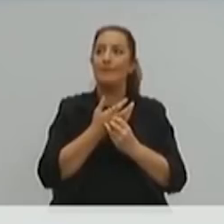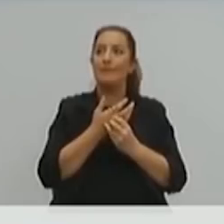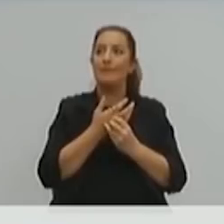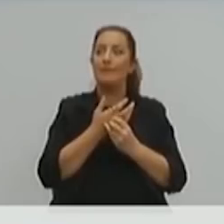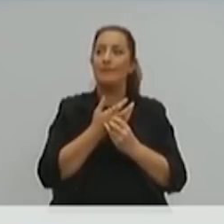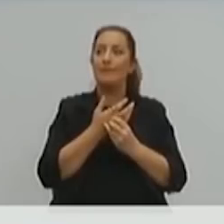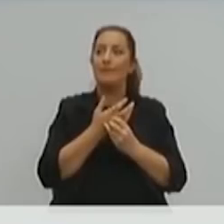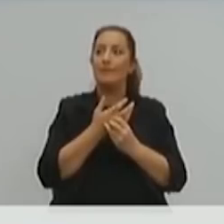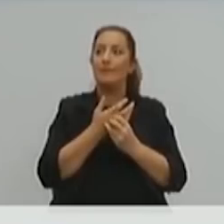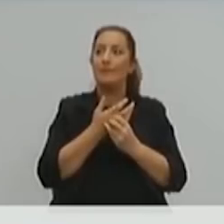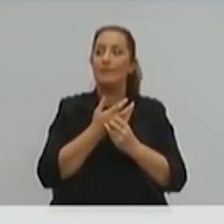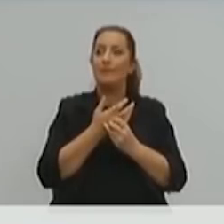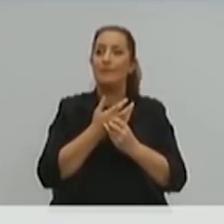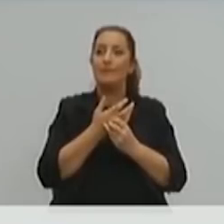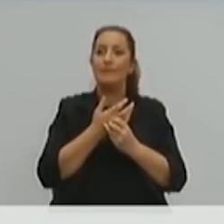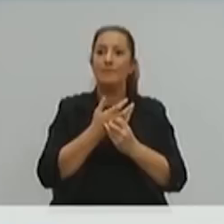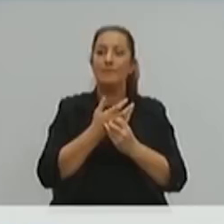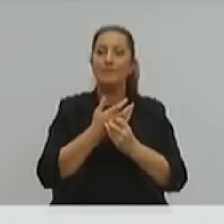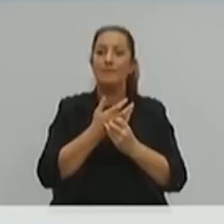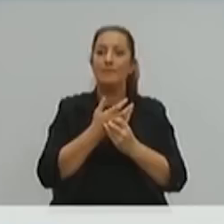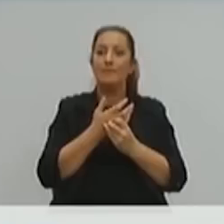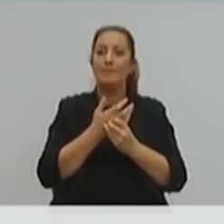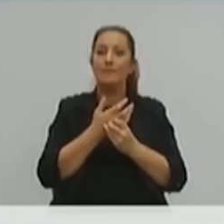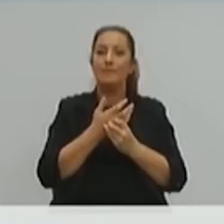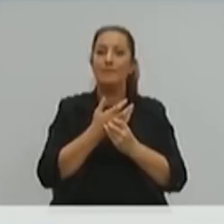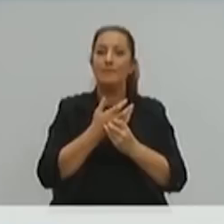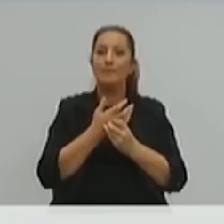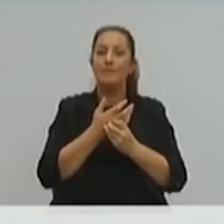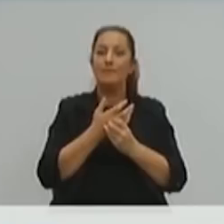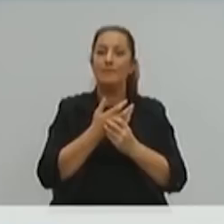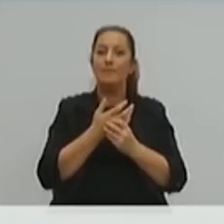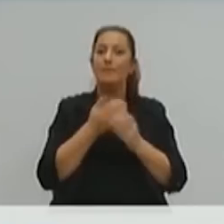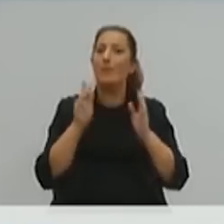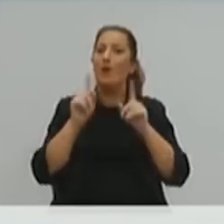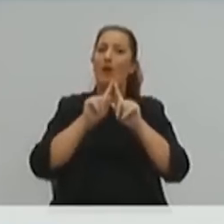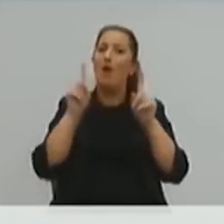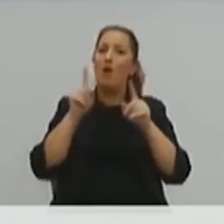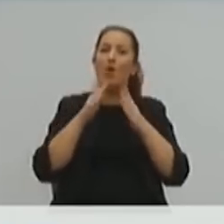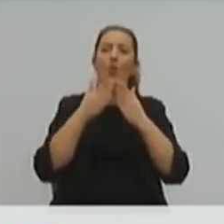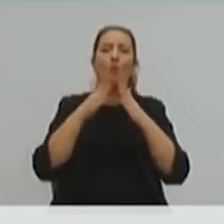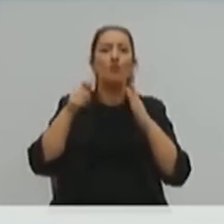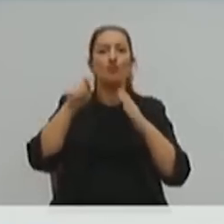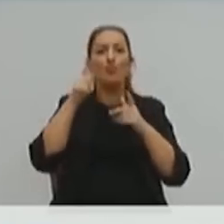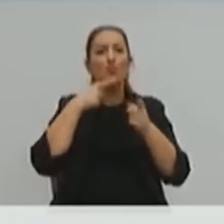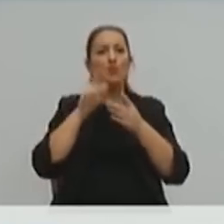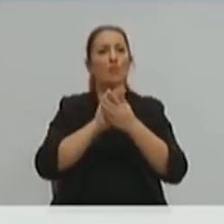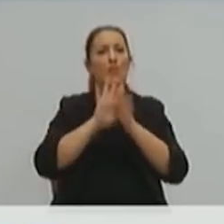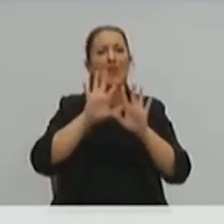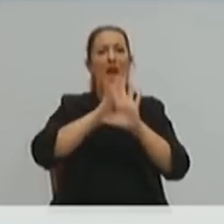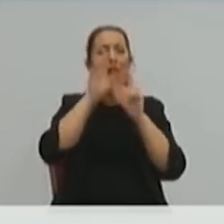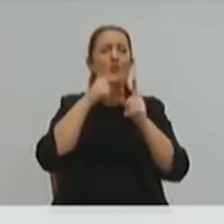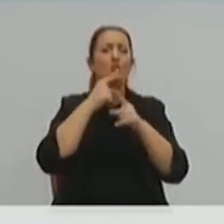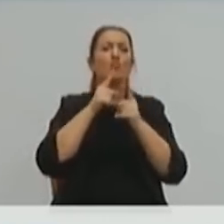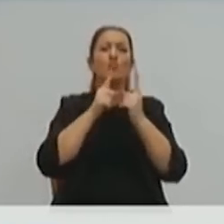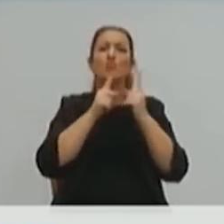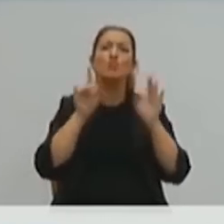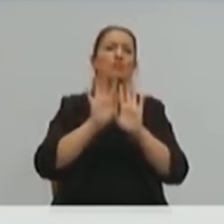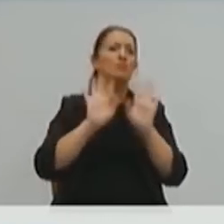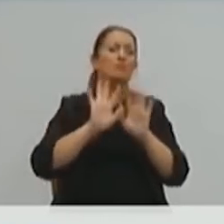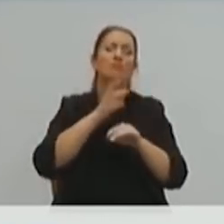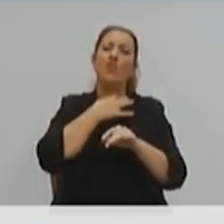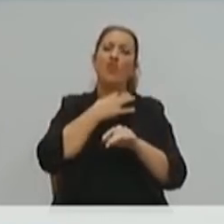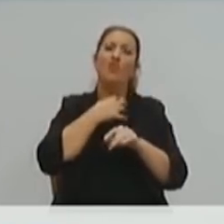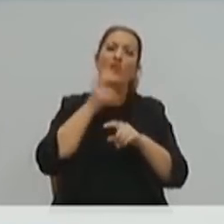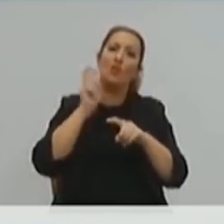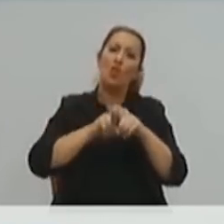Çekmeköy'le ne ilgisi var konunun arkadaşlar? Hayır. Büyükçekmece'yi konuştuk. Herkes yeteri kadar konuştu. Lütfen yerinize